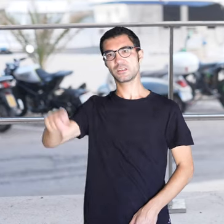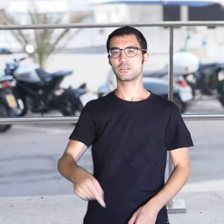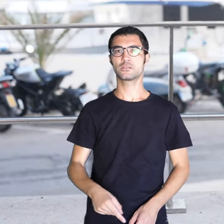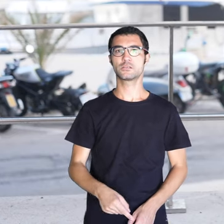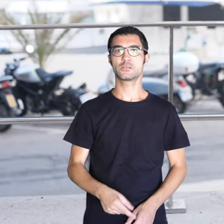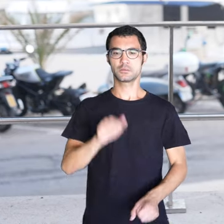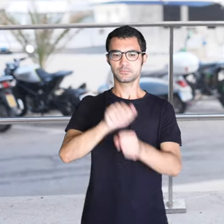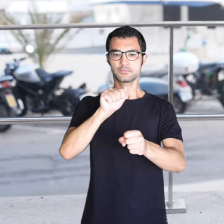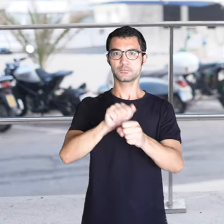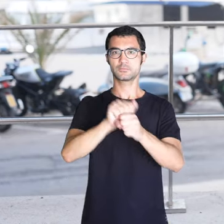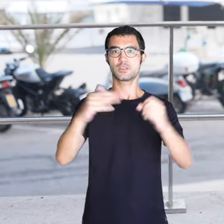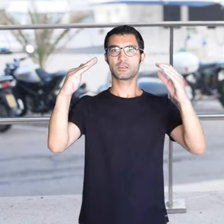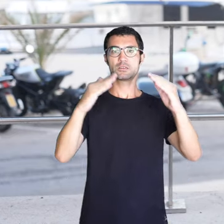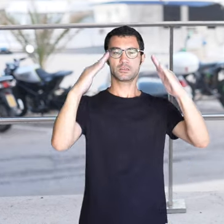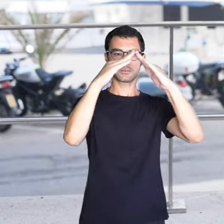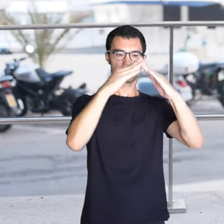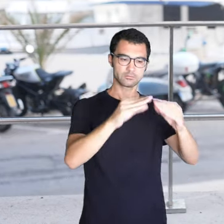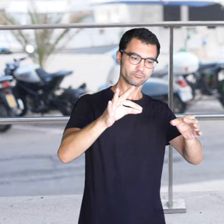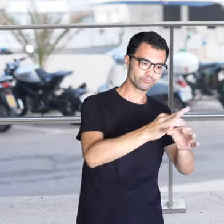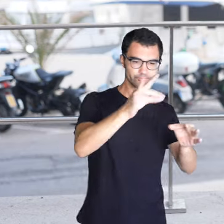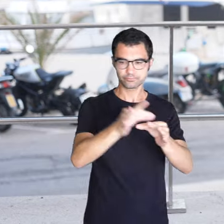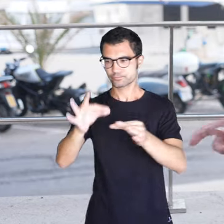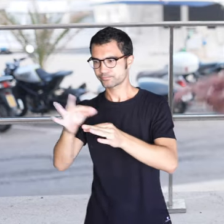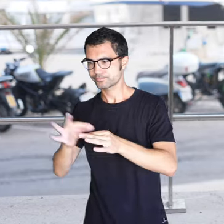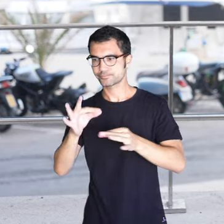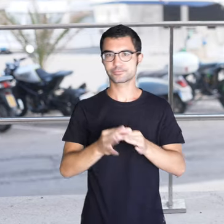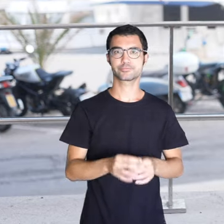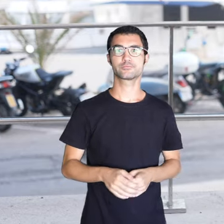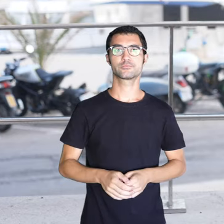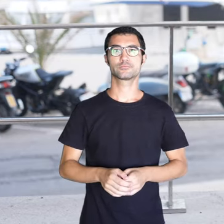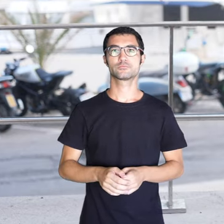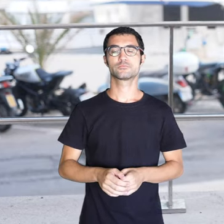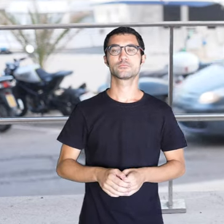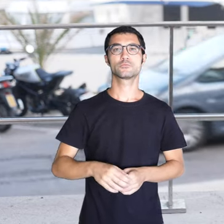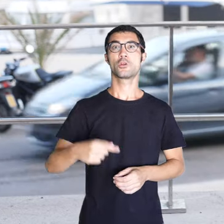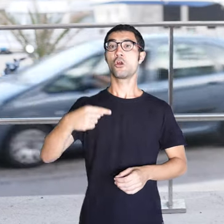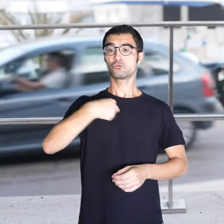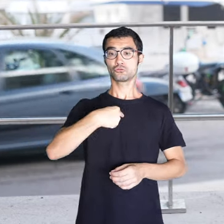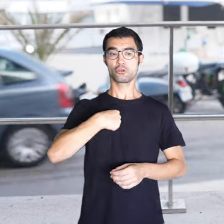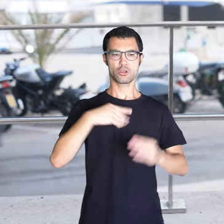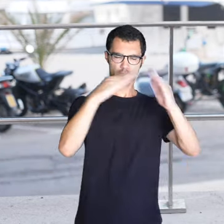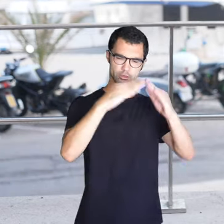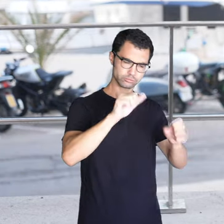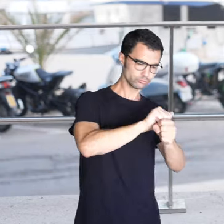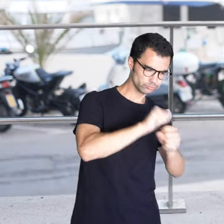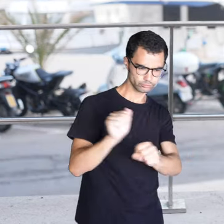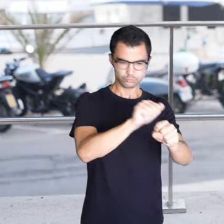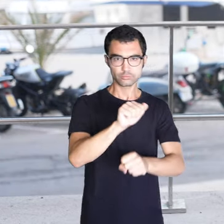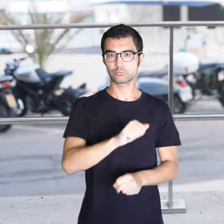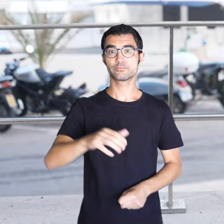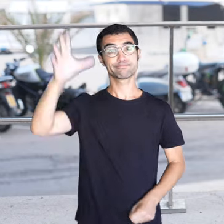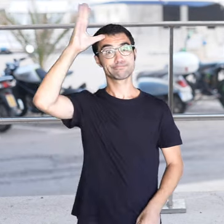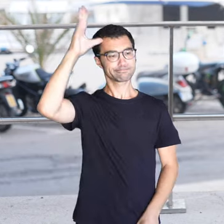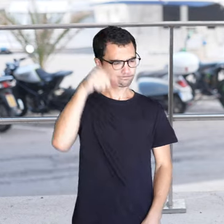Vosaltres fareu les feines de la casa i ho fareu tot i m'hi aniria jo. I mon pare li va dir, ah no, tu, aina no, perquè tu tens teves feines